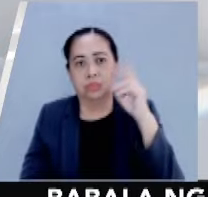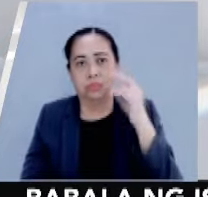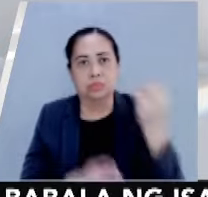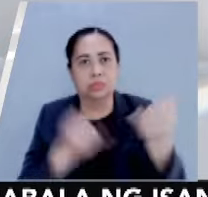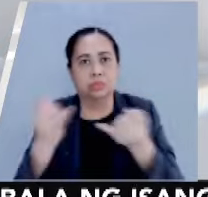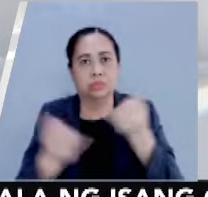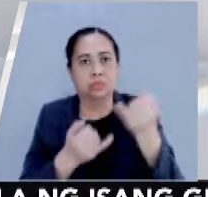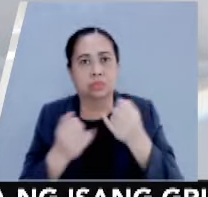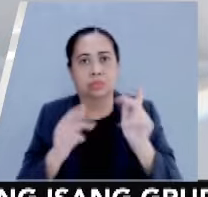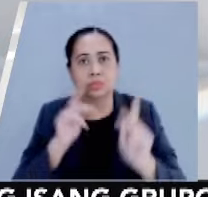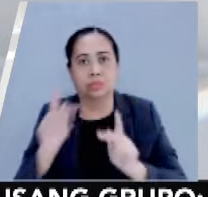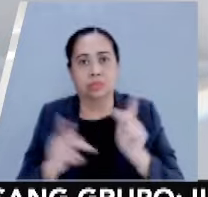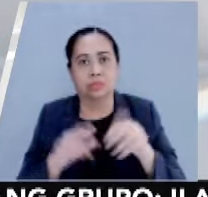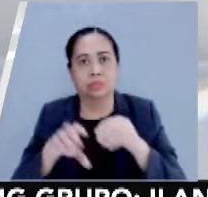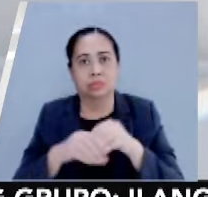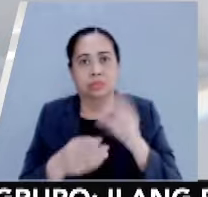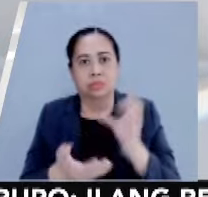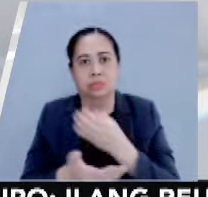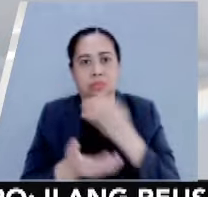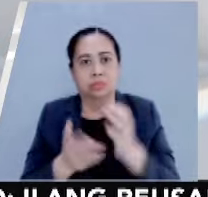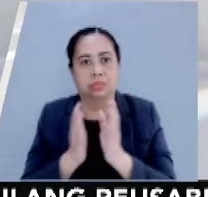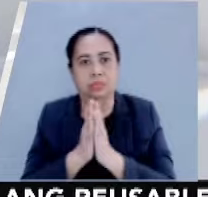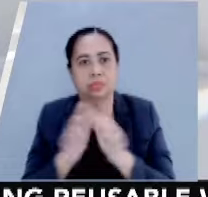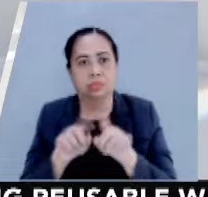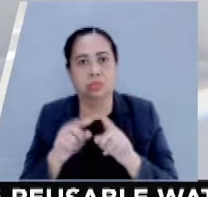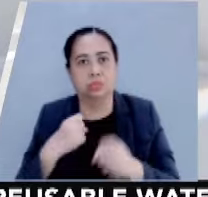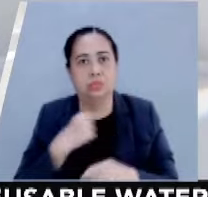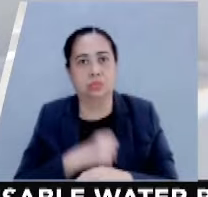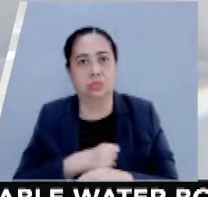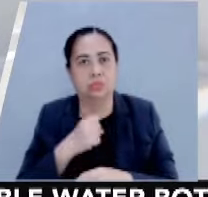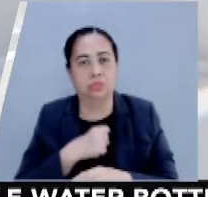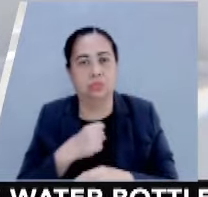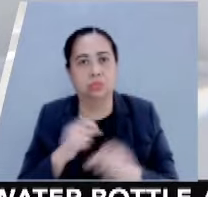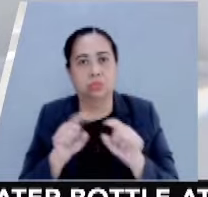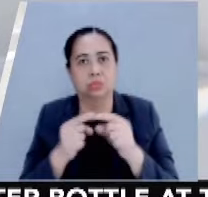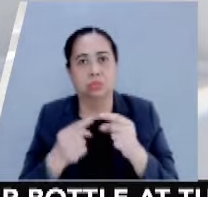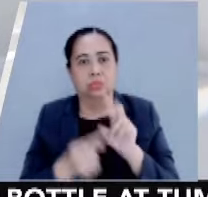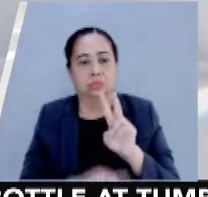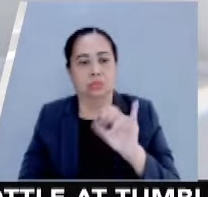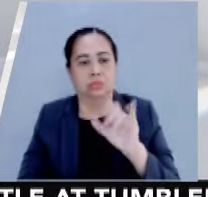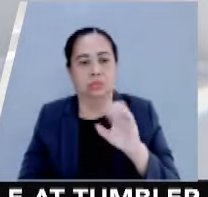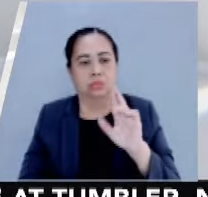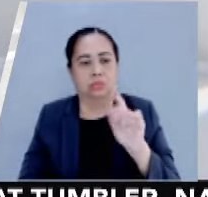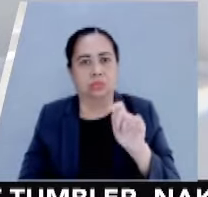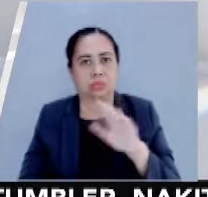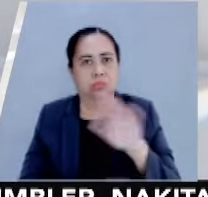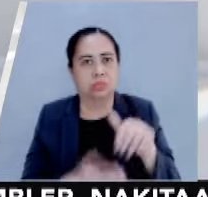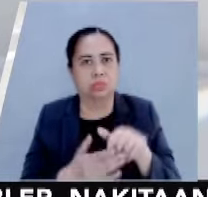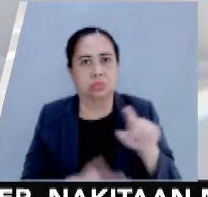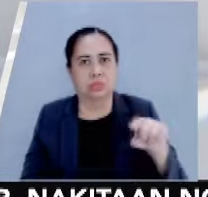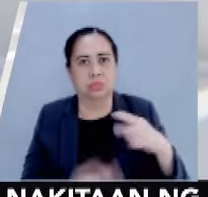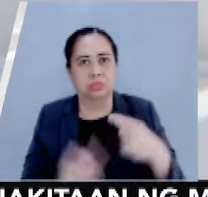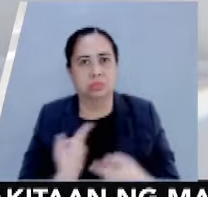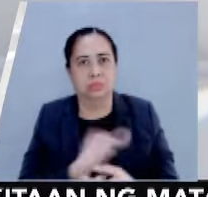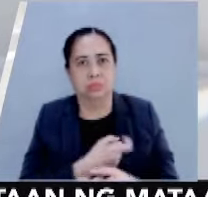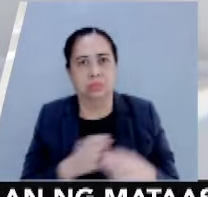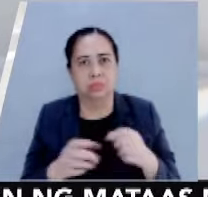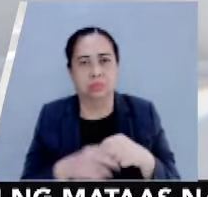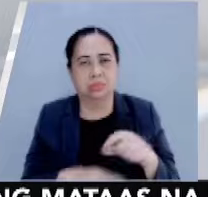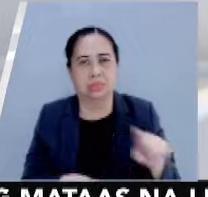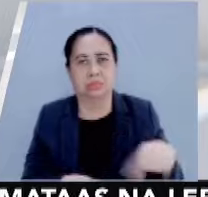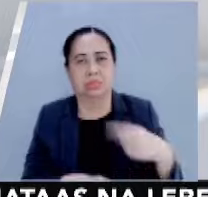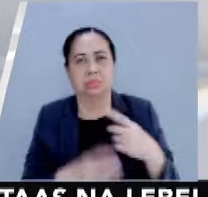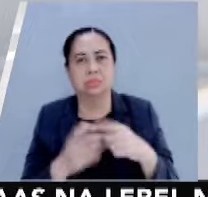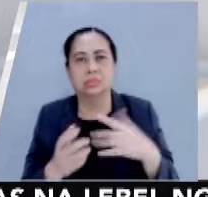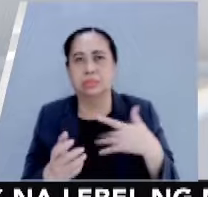mag-perform sa concert. Humingi rin ng sorry ang Apostolic Vicariate of San Jose sa mga na-offend sa insidente. Nakausap na rin daw ni